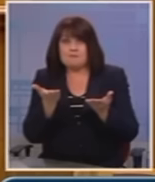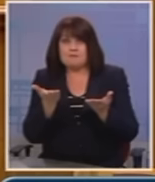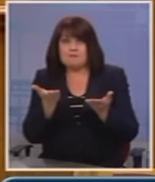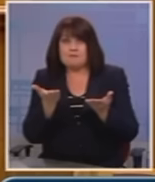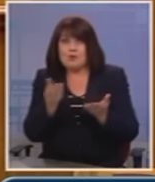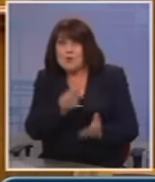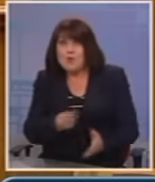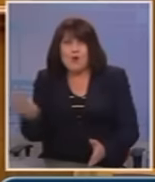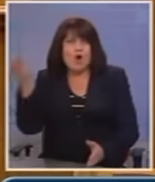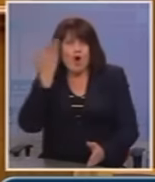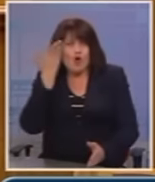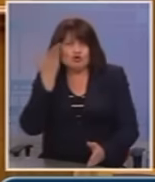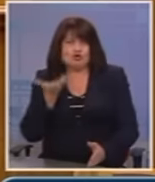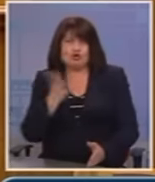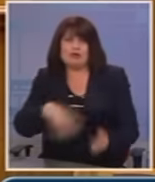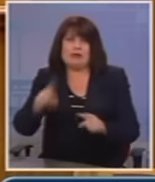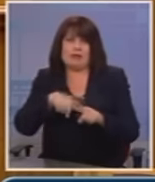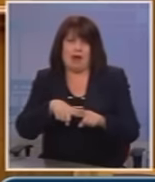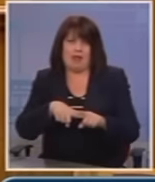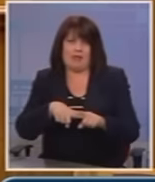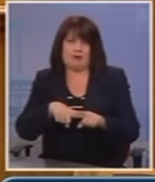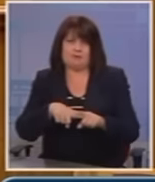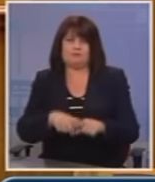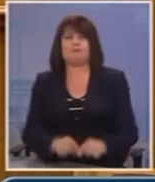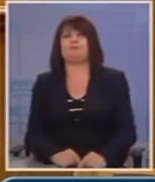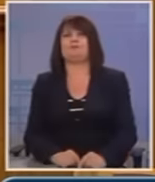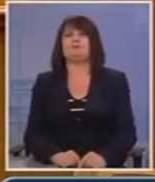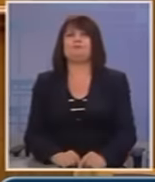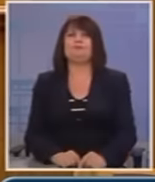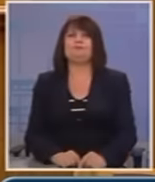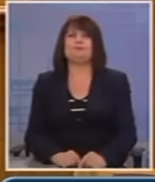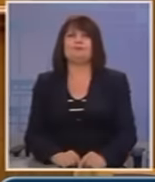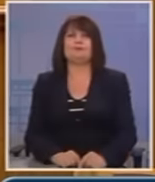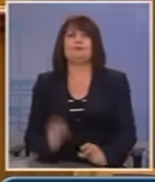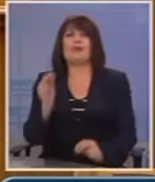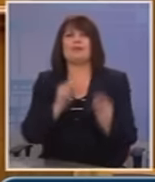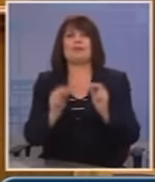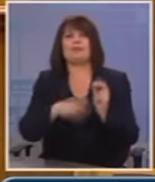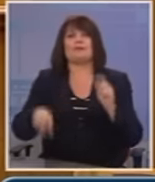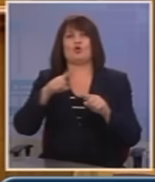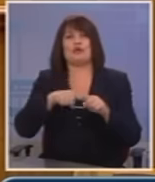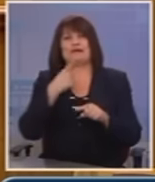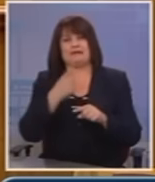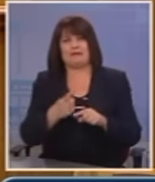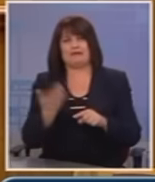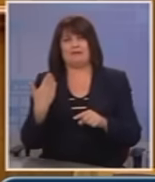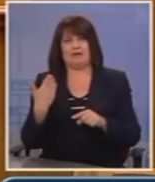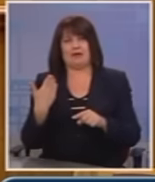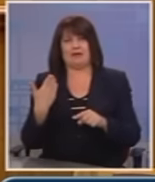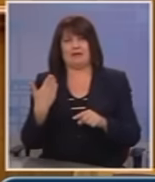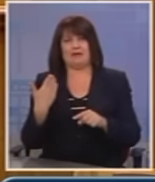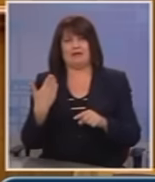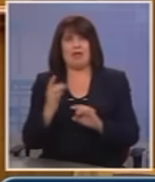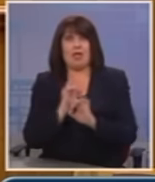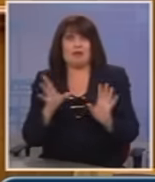ανυπολόγιστο κόστος για τη χώρα. Η προκήρυξη δημοψηφίσματος με αφορμή τη μέχρι τώρα